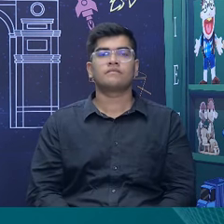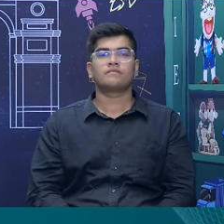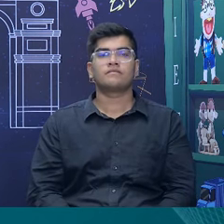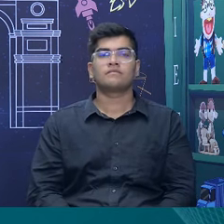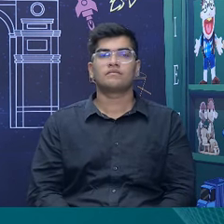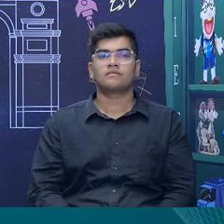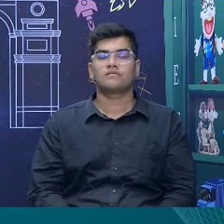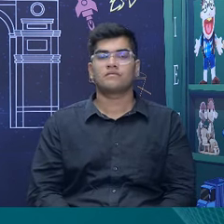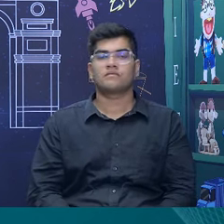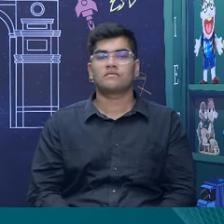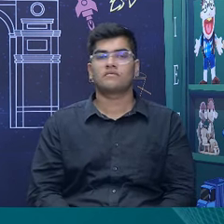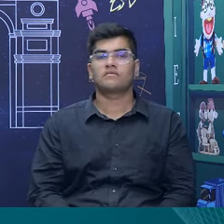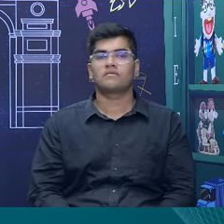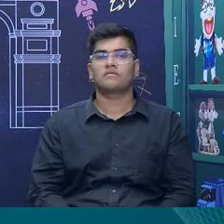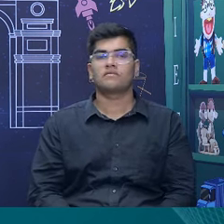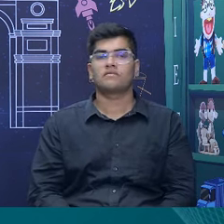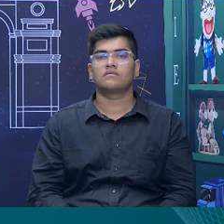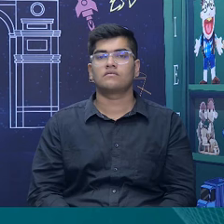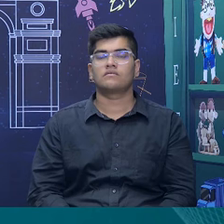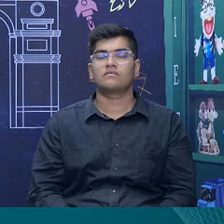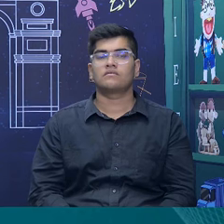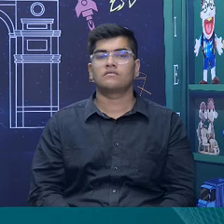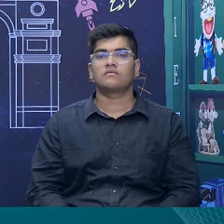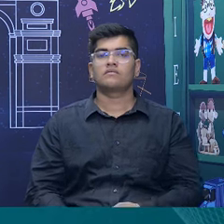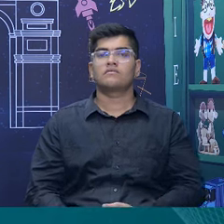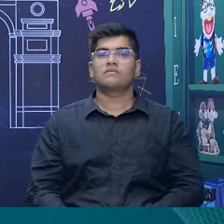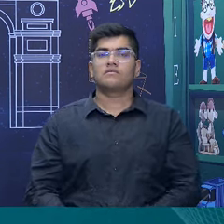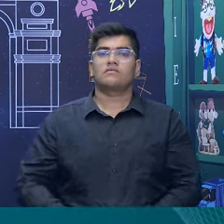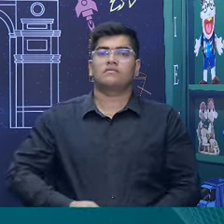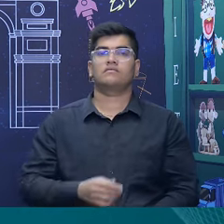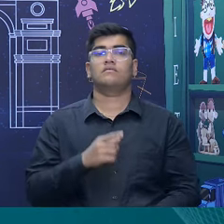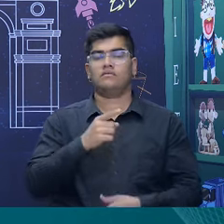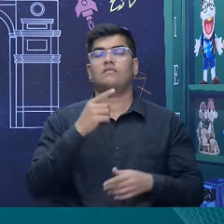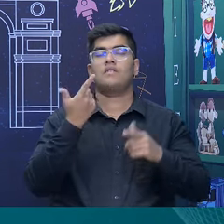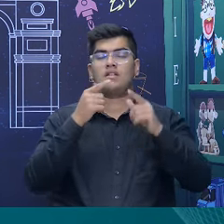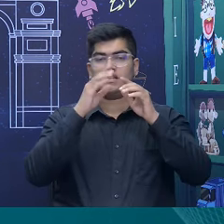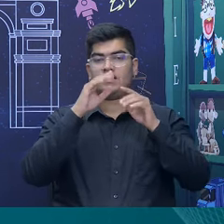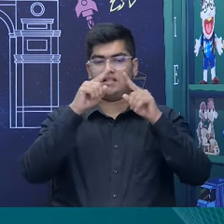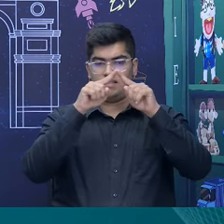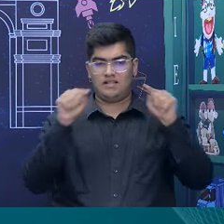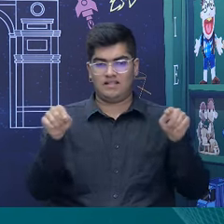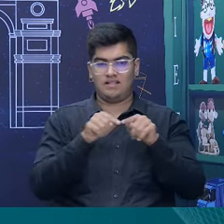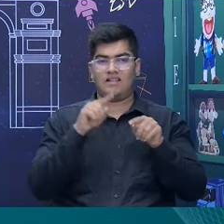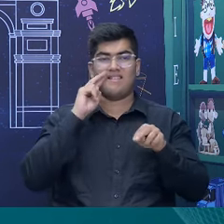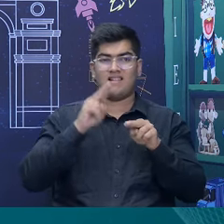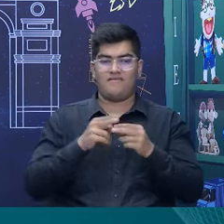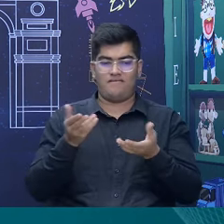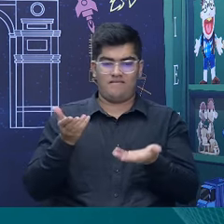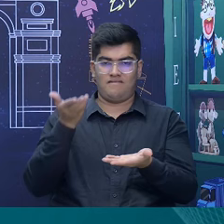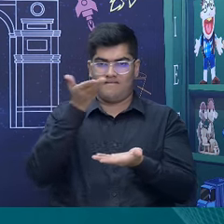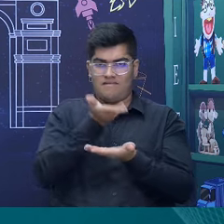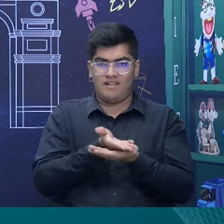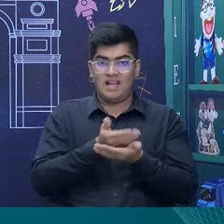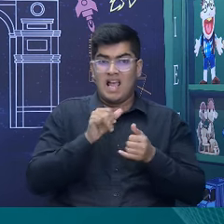हमने देखा स्क्रीन पर आप देख पा रहे होंगे ऑल द कांग्रा आर इक्वल इन एरिया